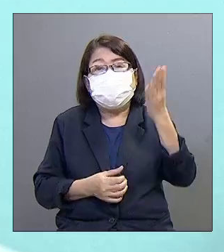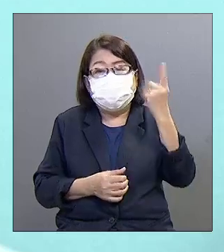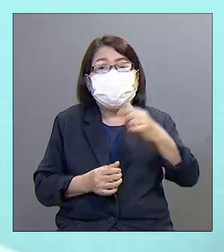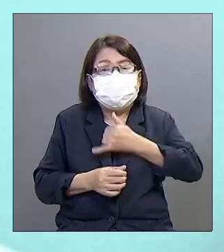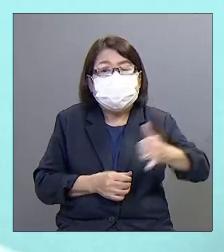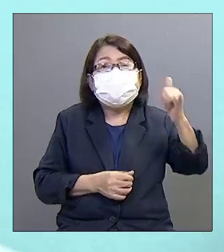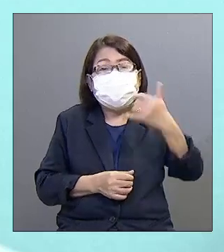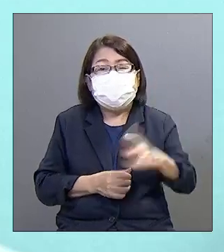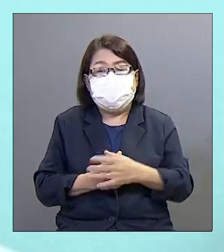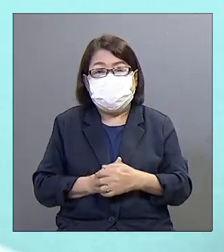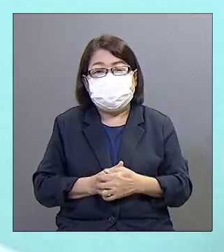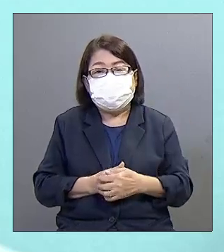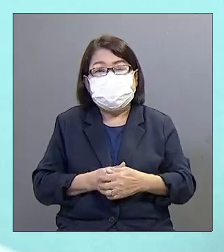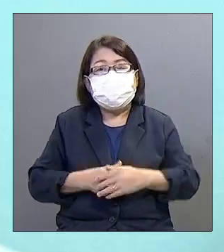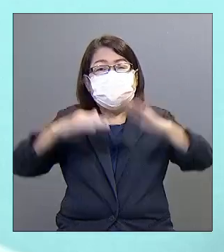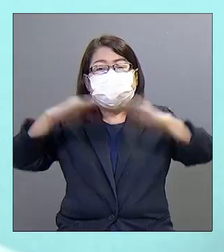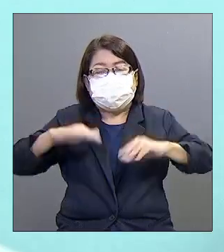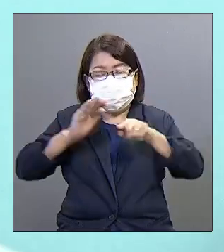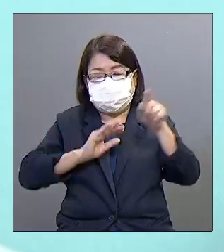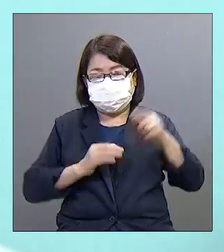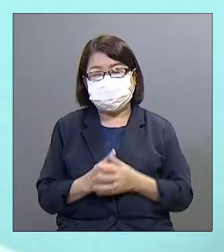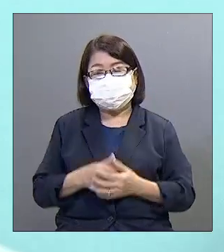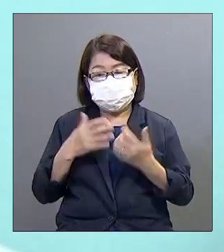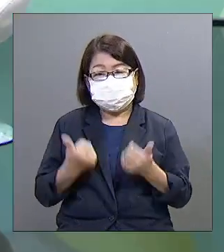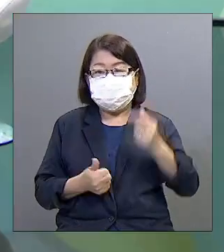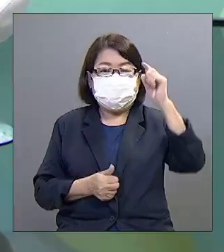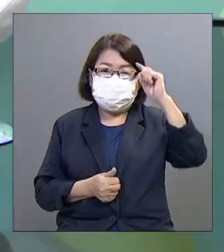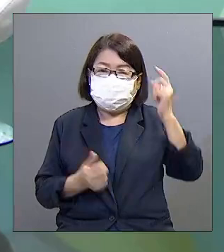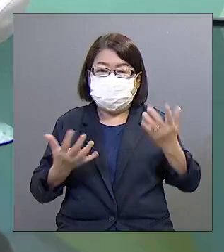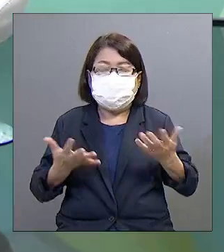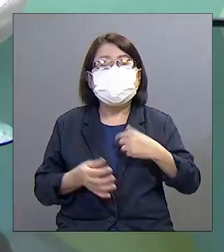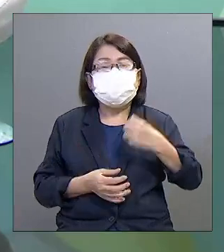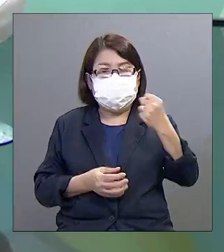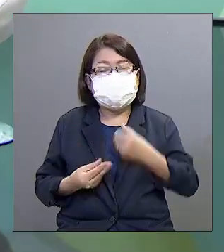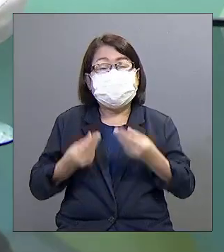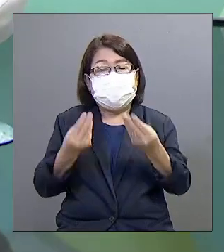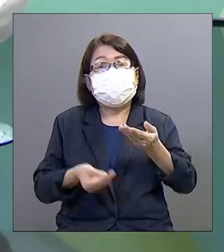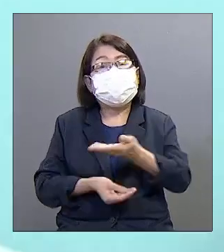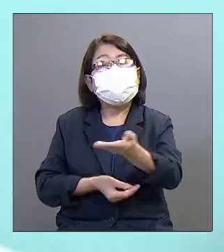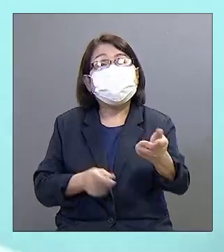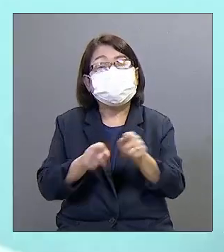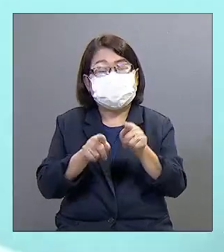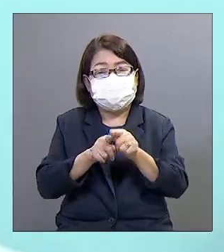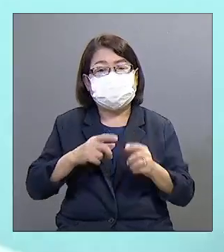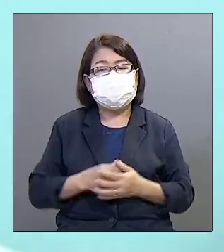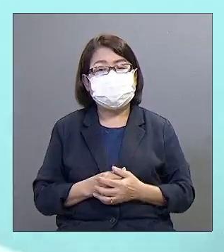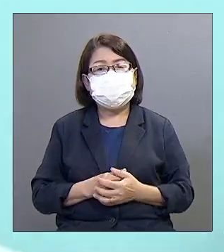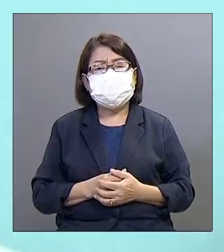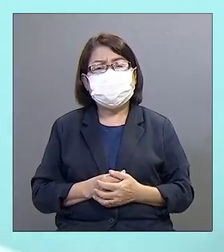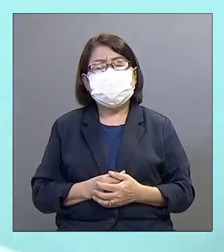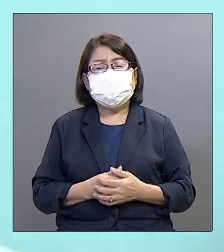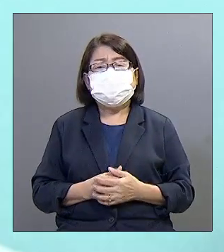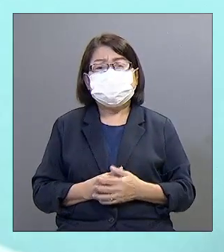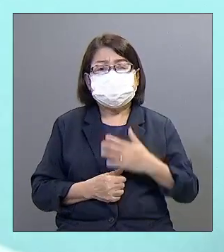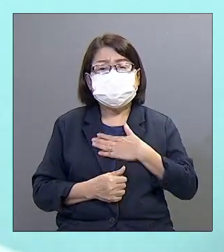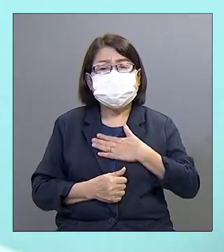ราากรฝังฝนราชพรึไปแล้ทีหนึ่งไม่รู้วาชีวตนี้จะเปนจไแต่เปกำลงใจกัทุท่านเพะวาบางทีิดอยู่ใ